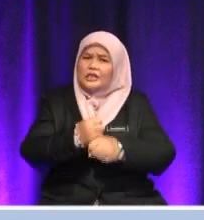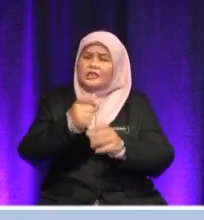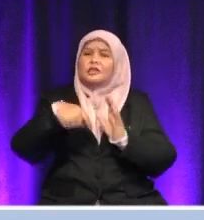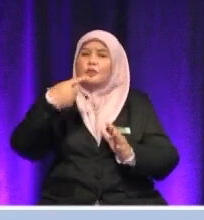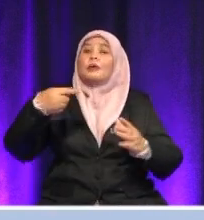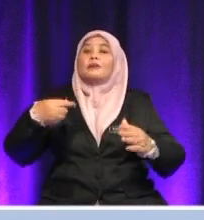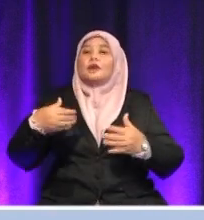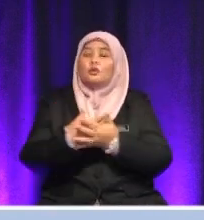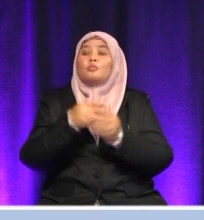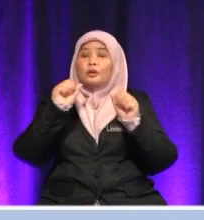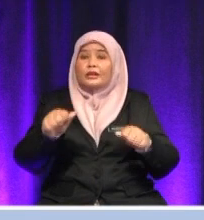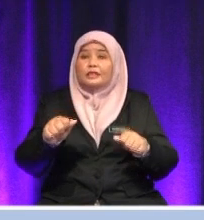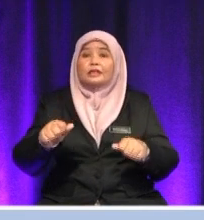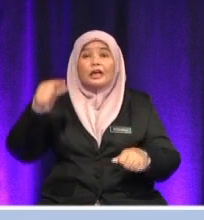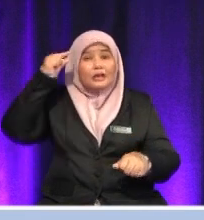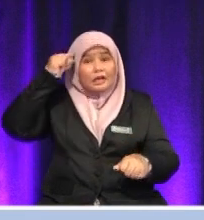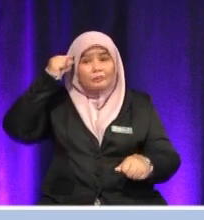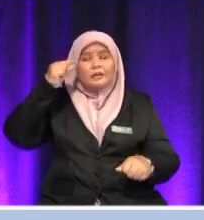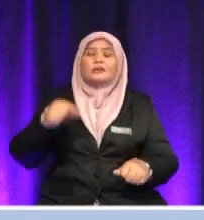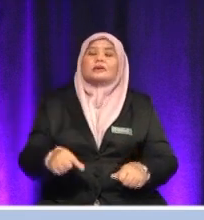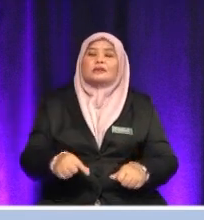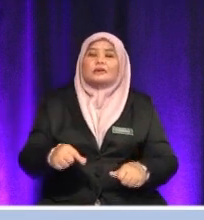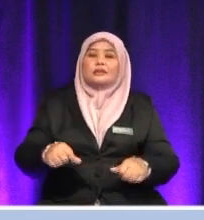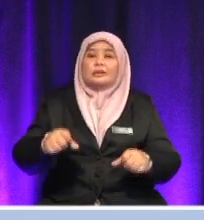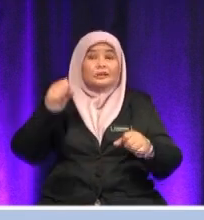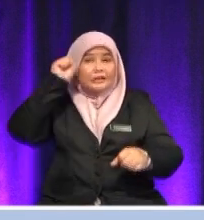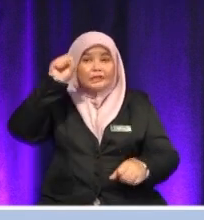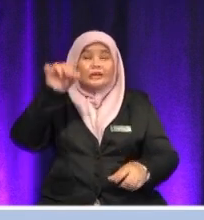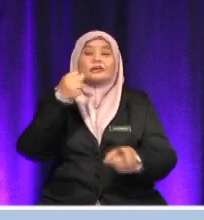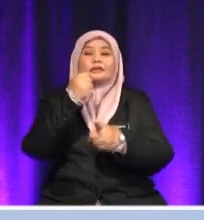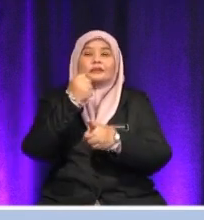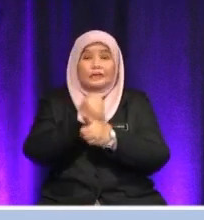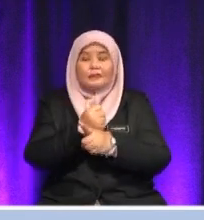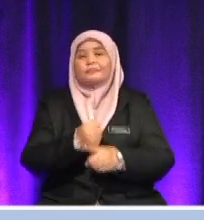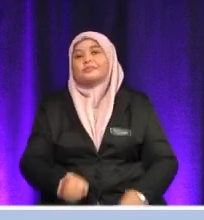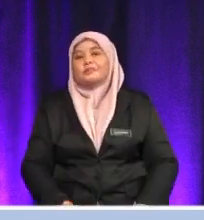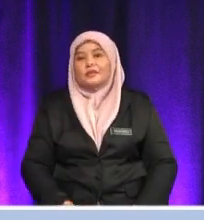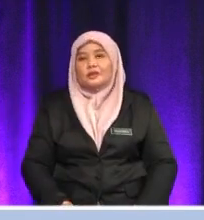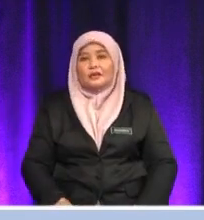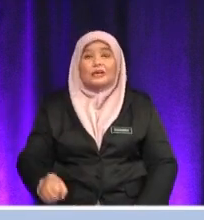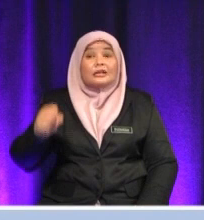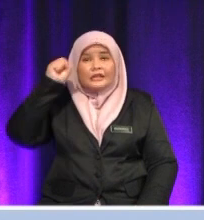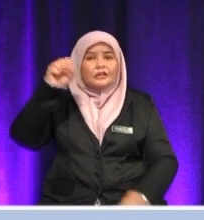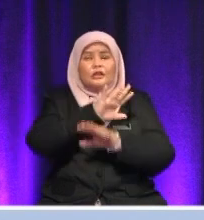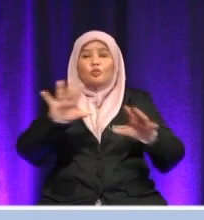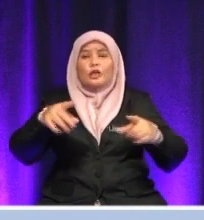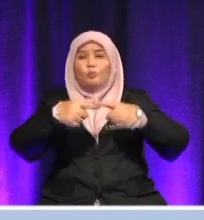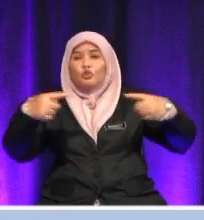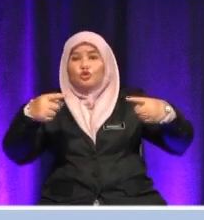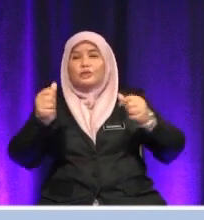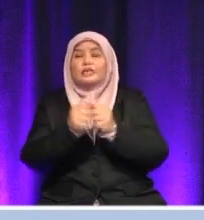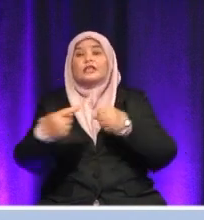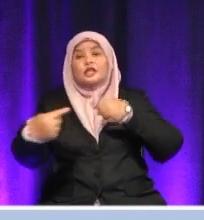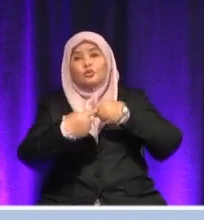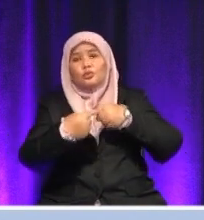Barulah boleh dianggap saksi yang sah. Okay, yang kedua, saksi tidak bermusuh dengan tertuduh. Dan yang ketiga,